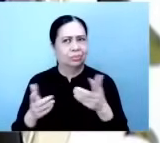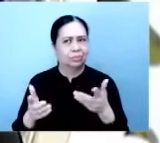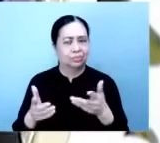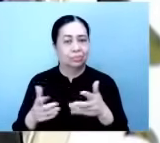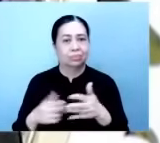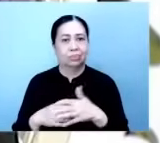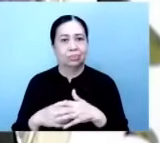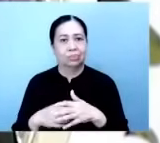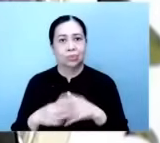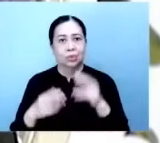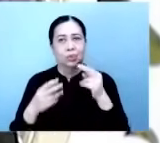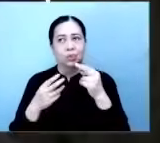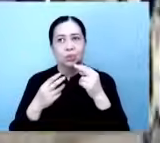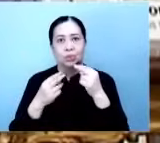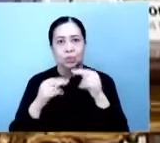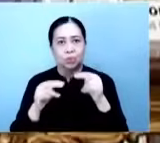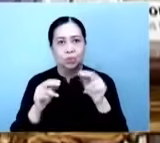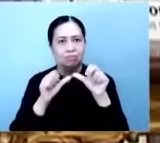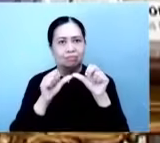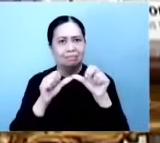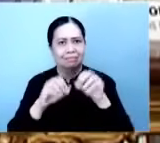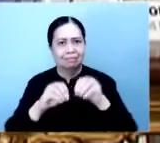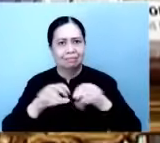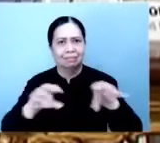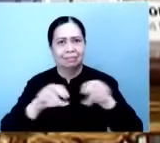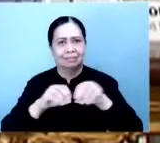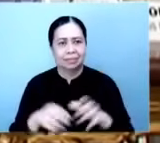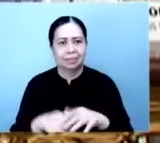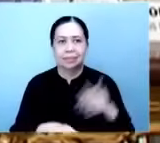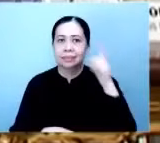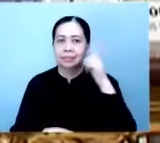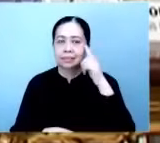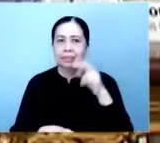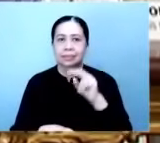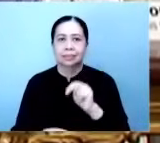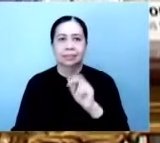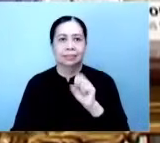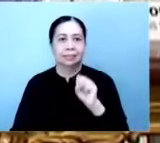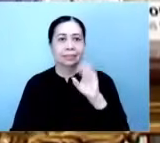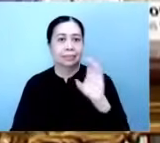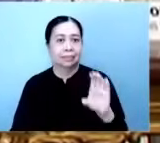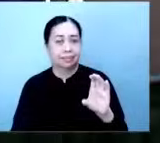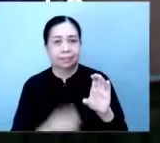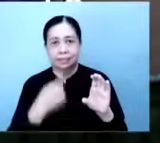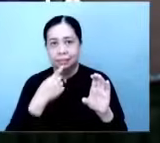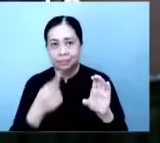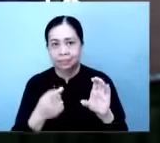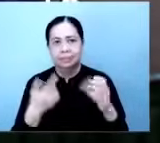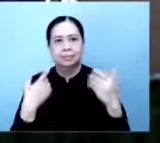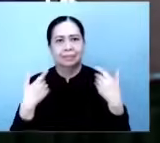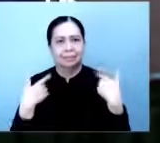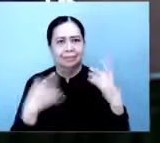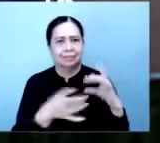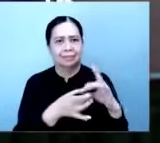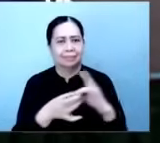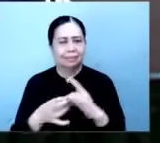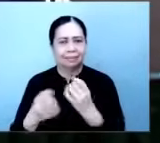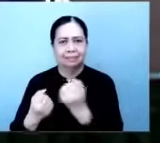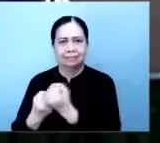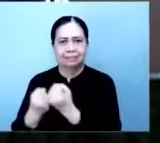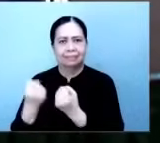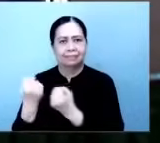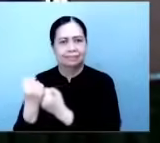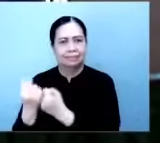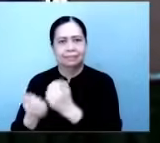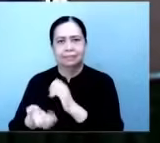news persistent. Tingin naman ng National Security Council o NSC, may kaugnayan sa balikatan exercises